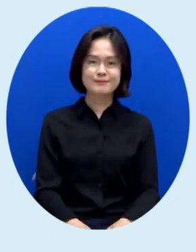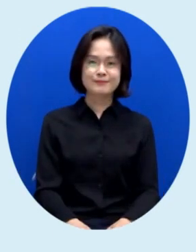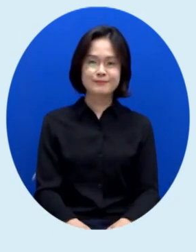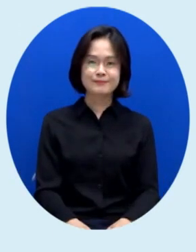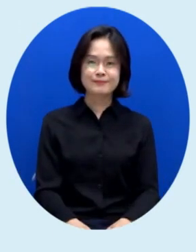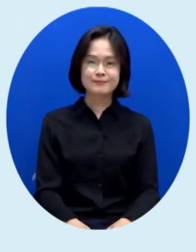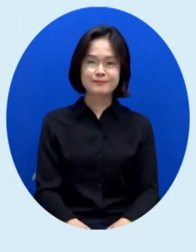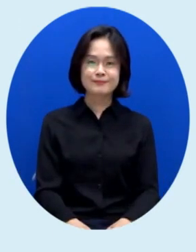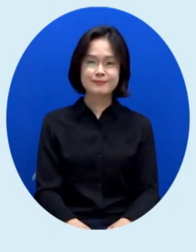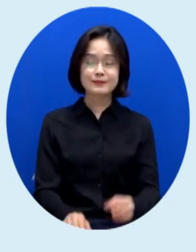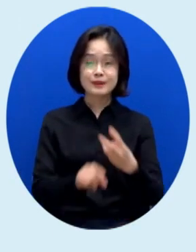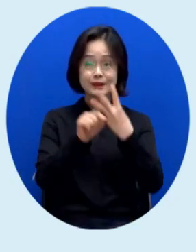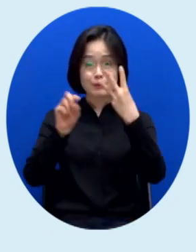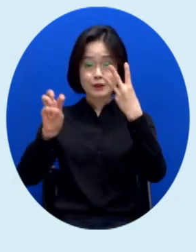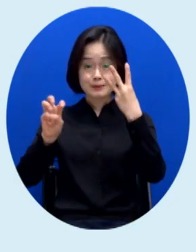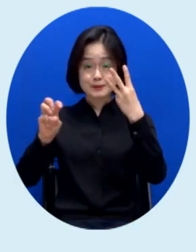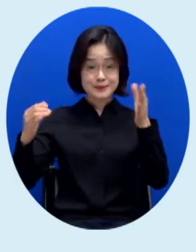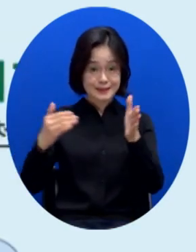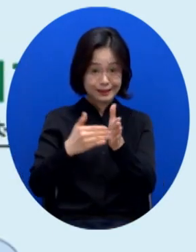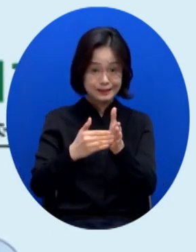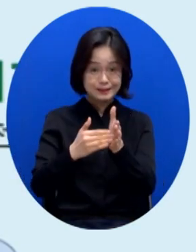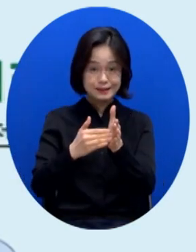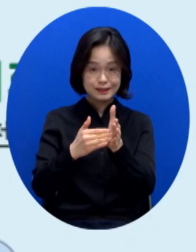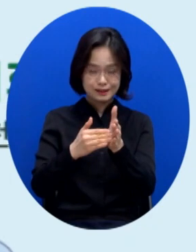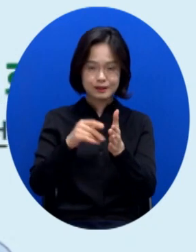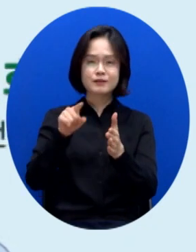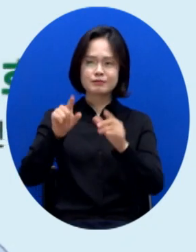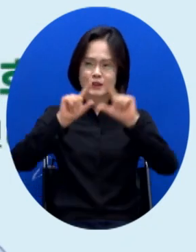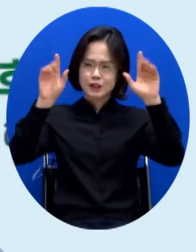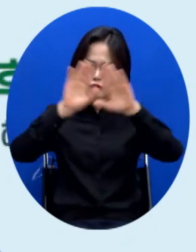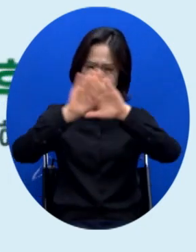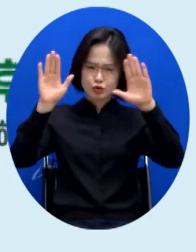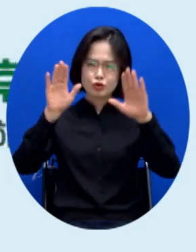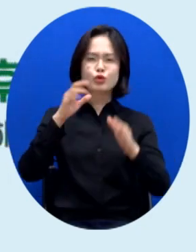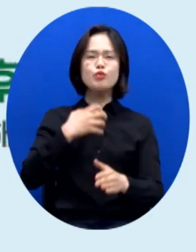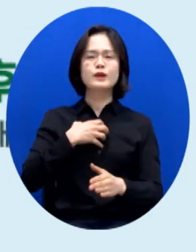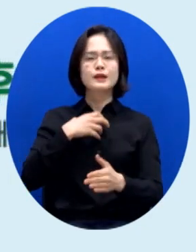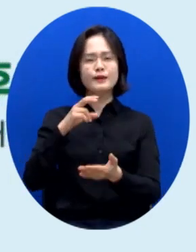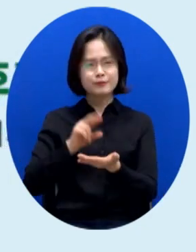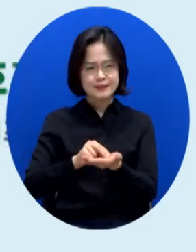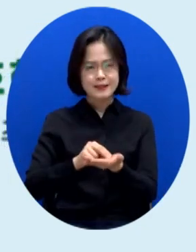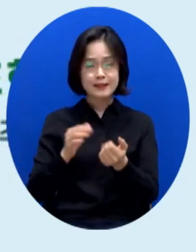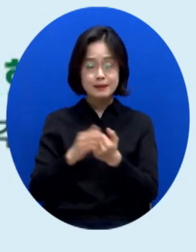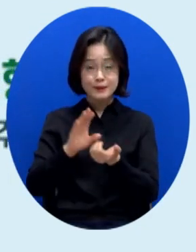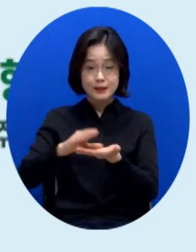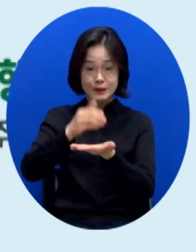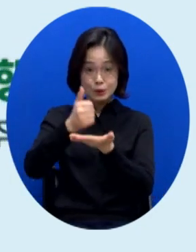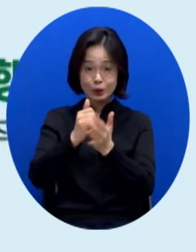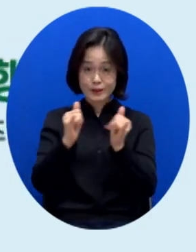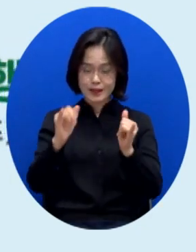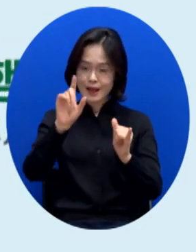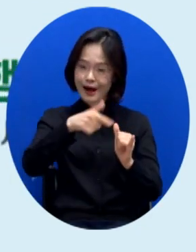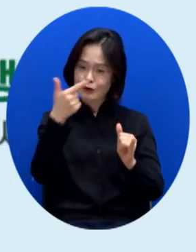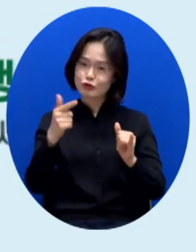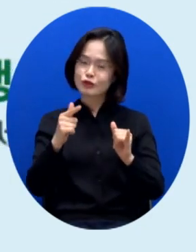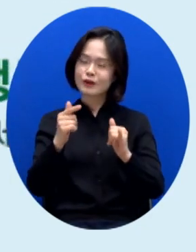함께 다음달 30일까지 기우 위기 시대 그리스도인의 하루 이야기 를 주제로 수기를 공모합니다